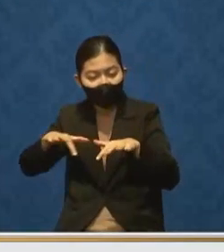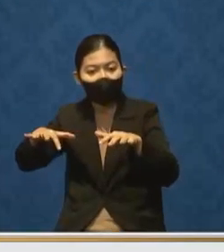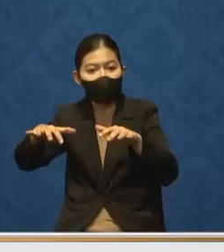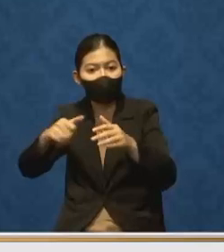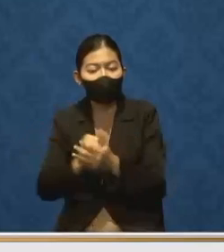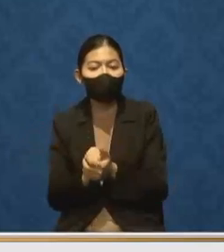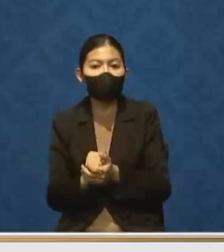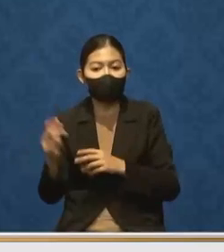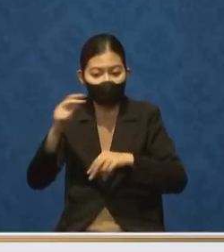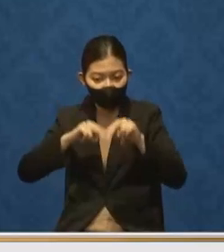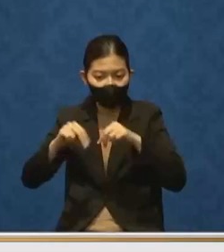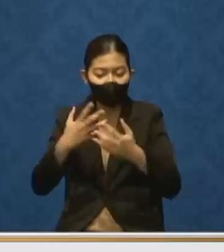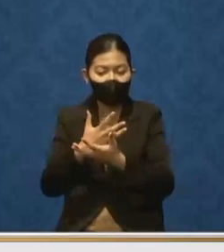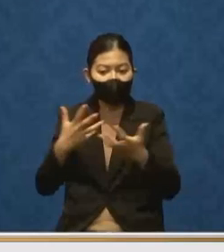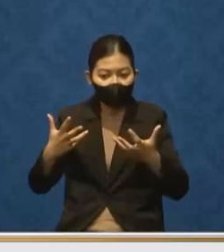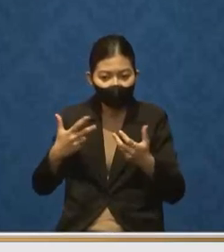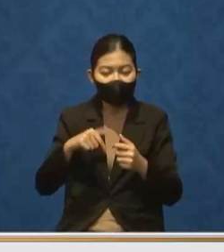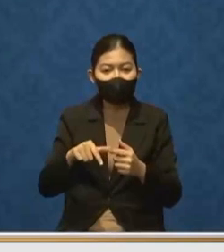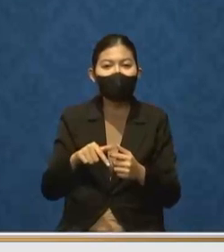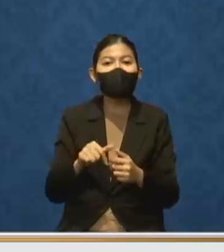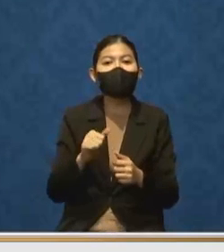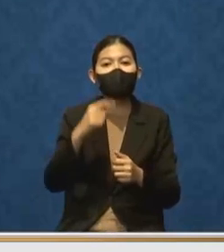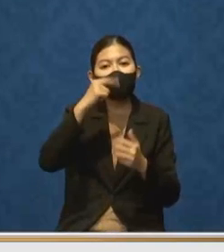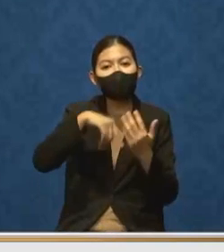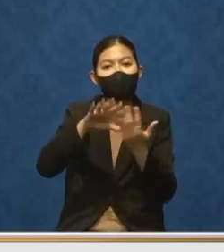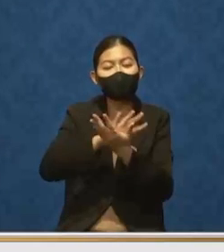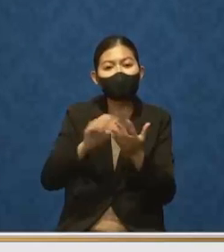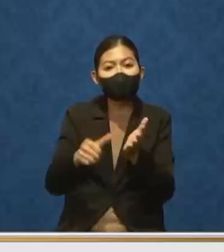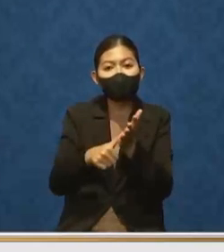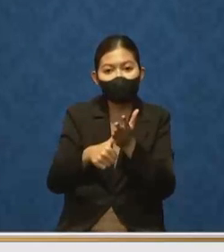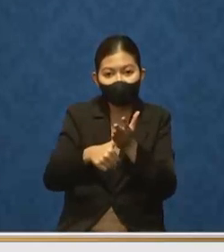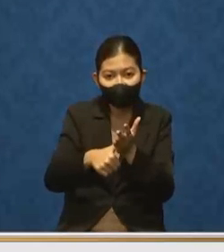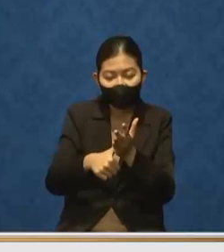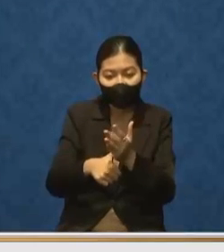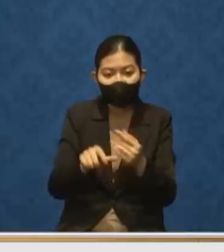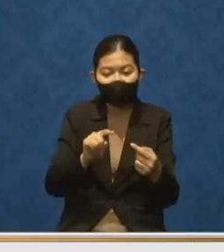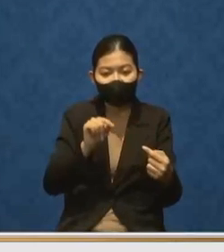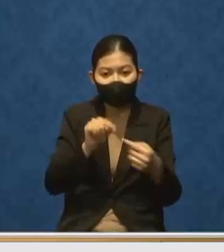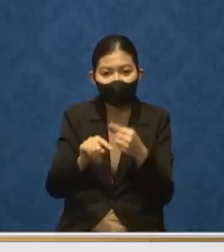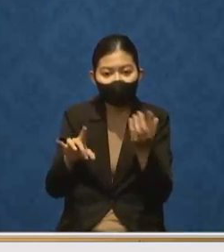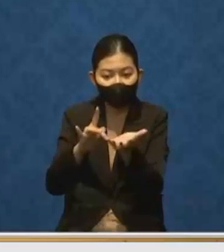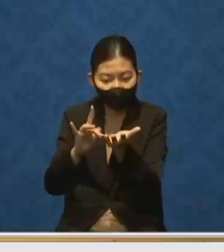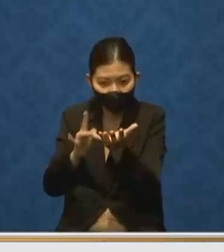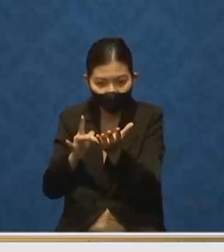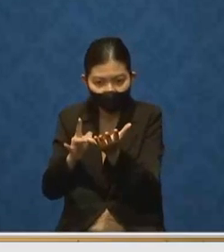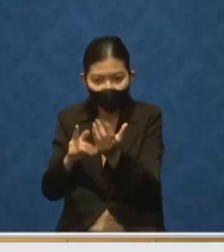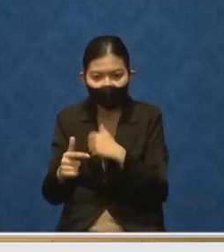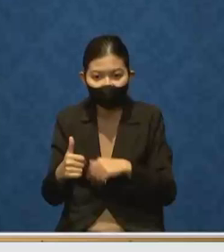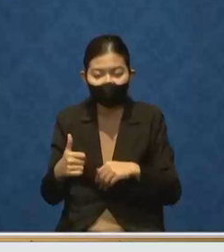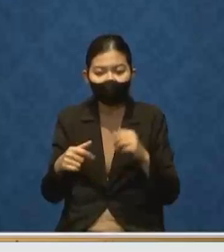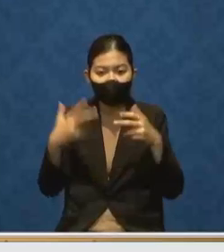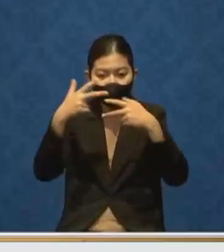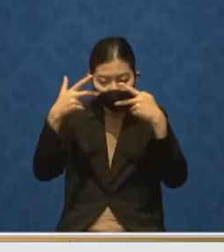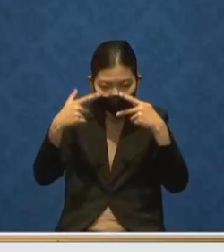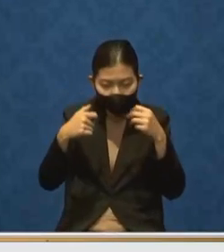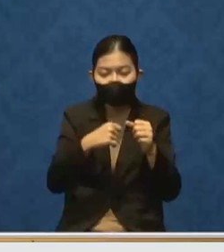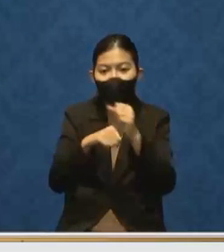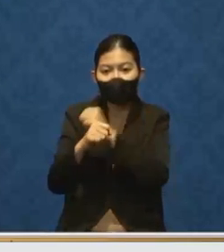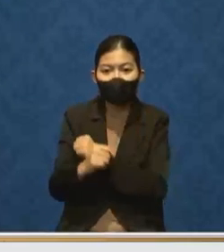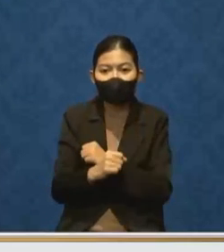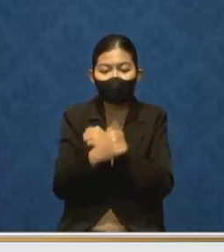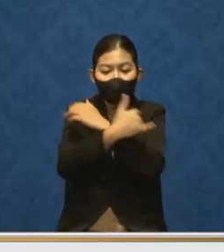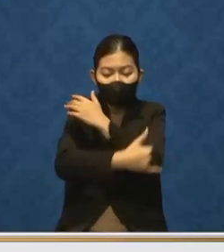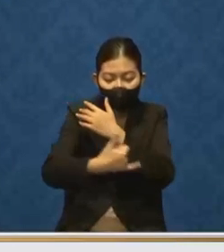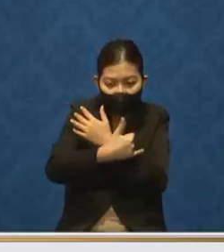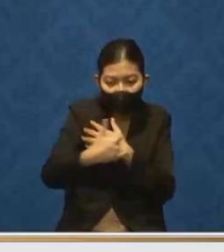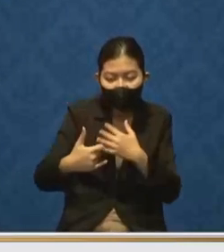และการรักษาผลประโยชน์ของชาติทางทะเลป้องกันแก้ไขปัญหามั่นคงทางไซเบอร์ การก่อการร้ายการป้องกันภัยคุกคามข้ามชาติ